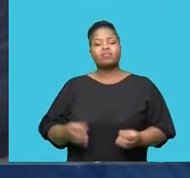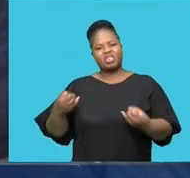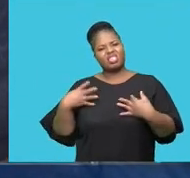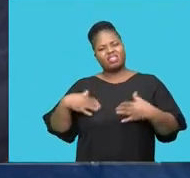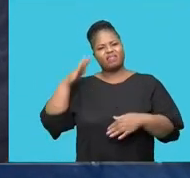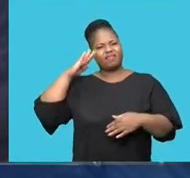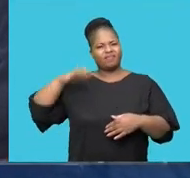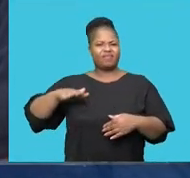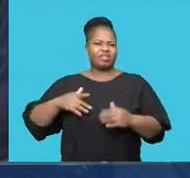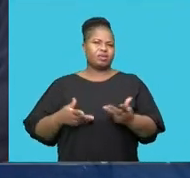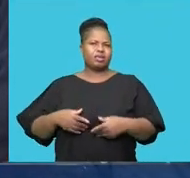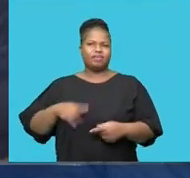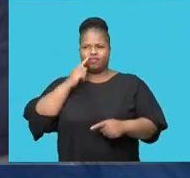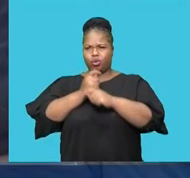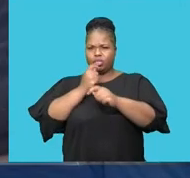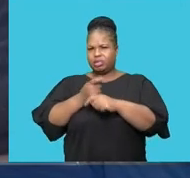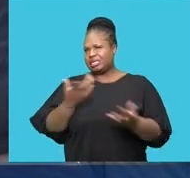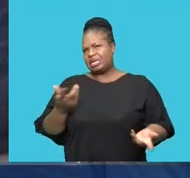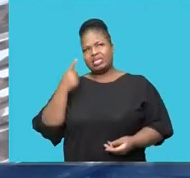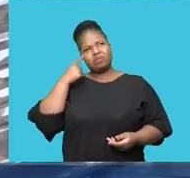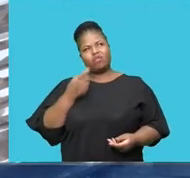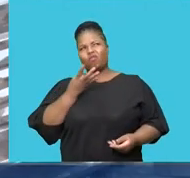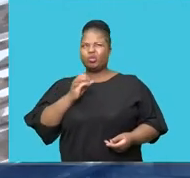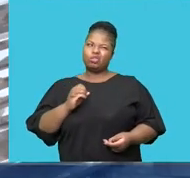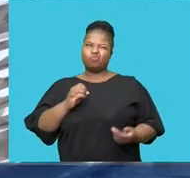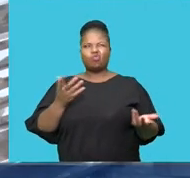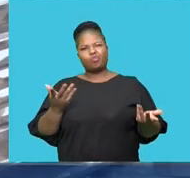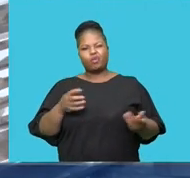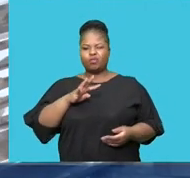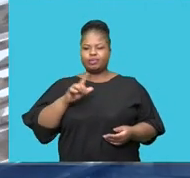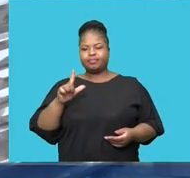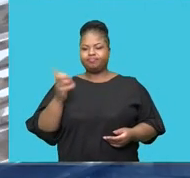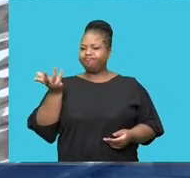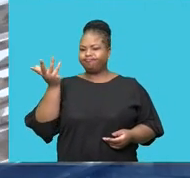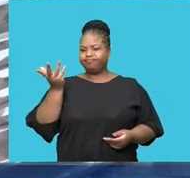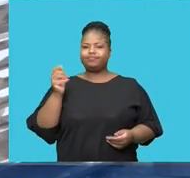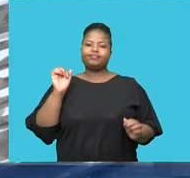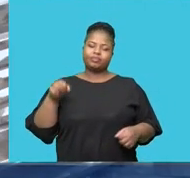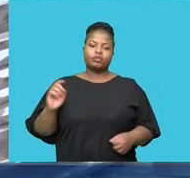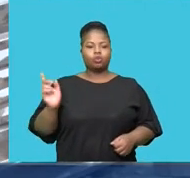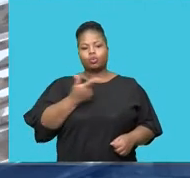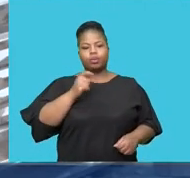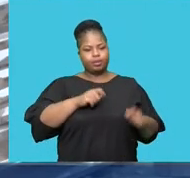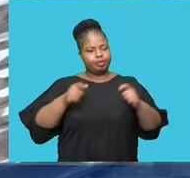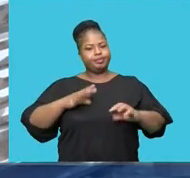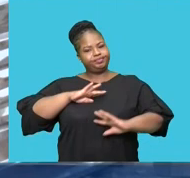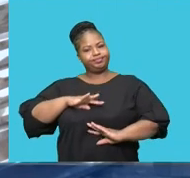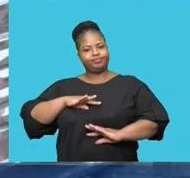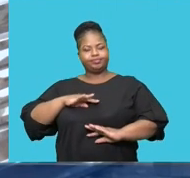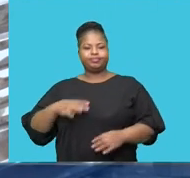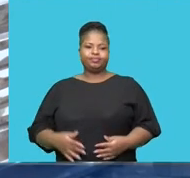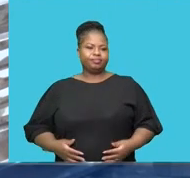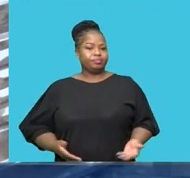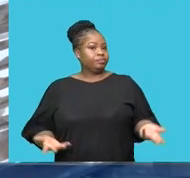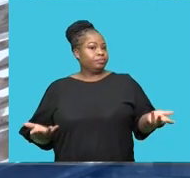think 47 or 40 somewhere there. It was the routine, they say, Wongumundu, Ngovanje,